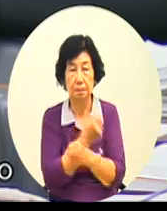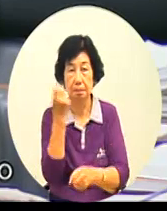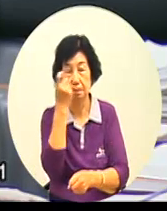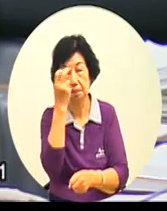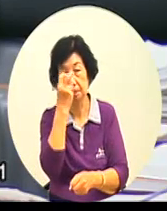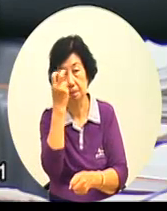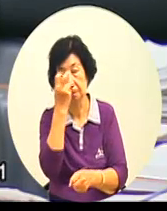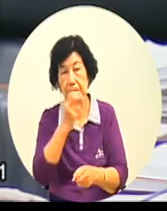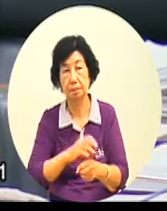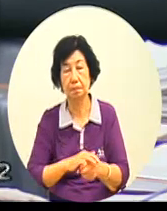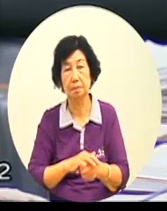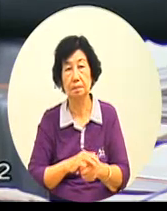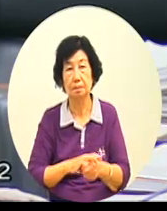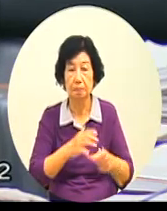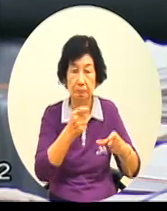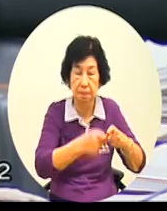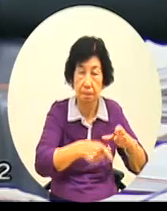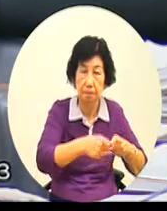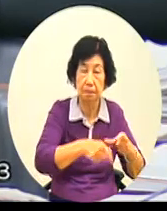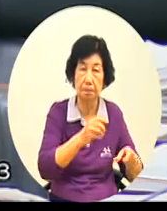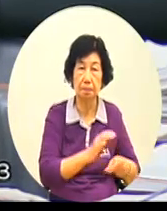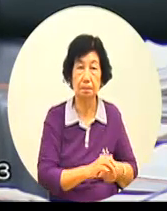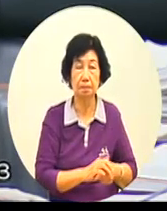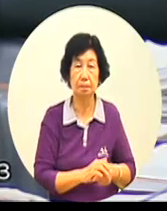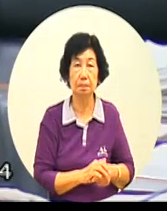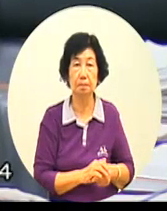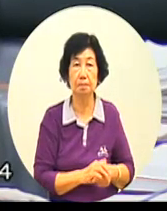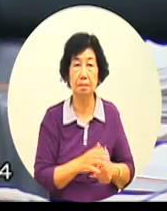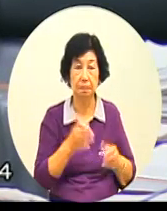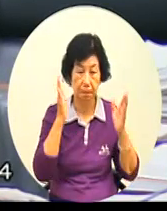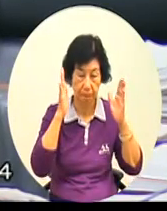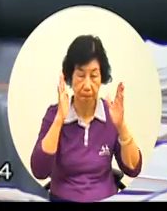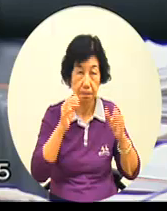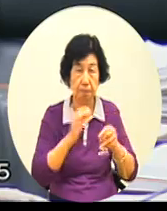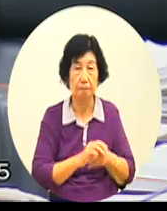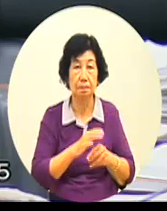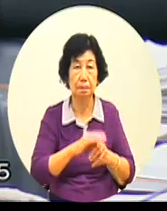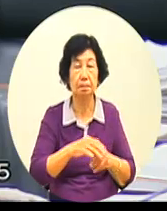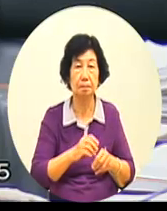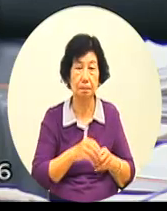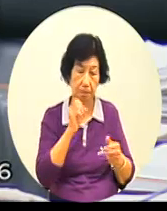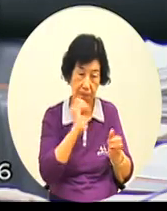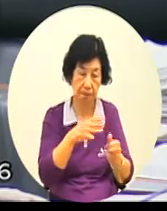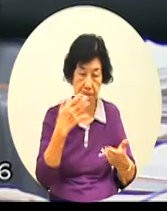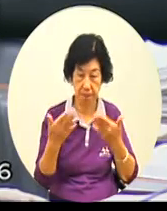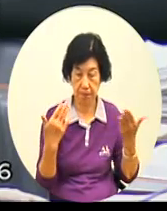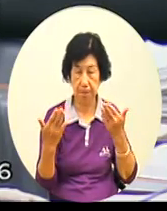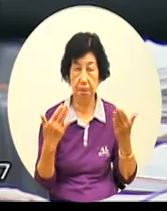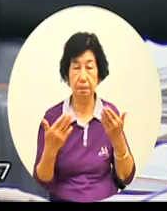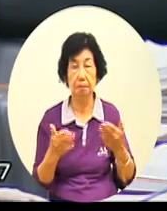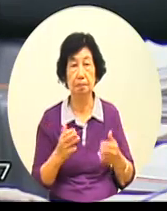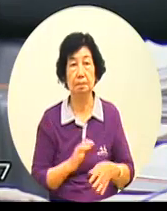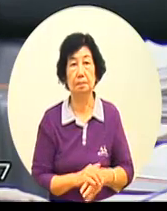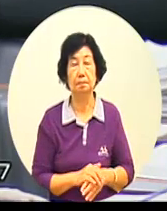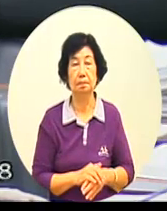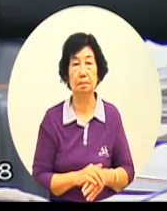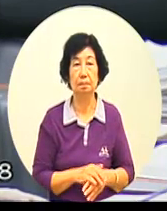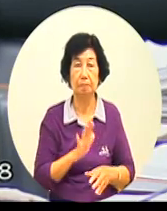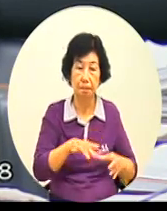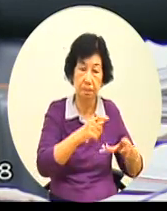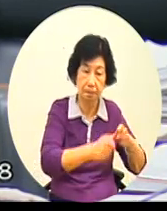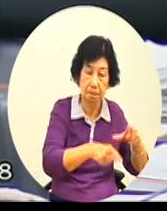主有一个合理而且是正确方向的交代，否则企业主会觉得